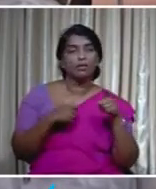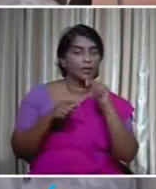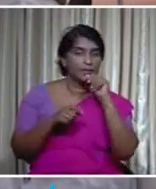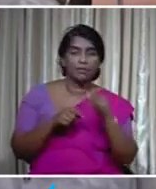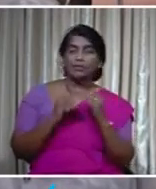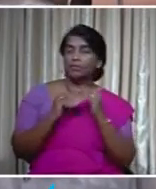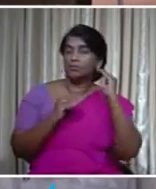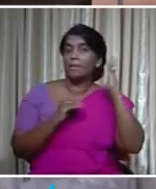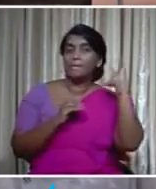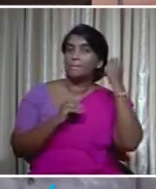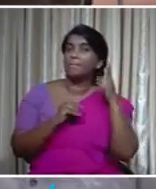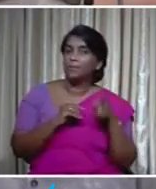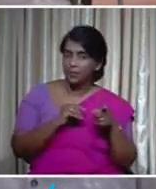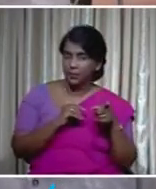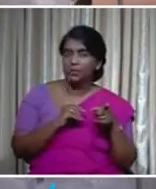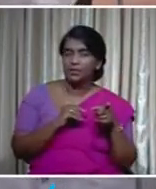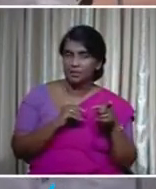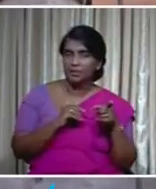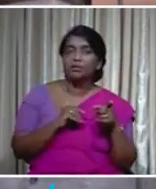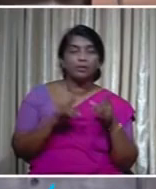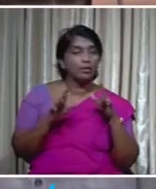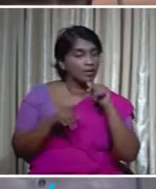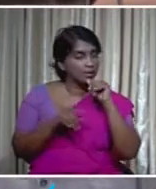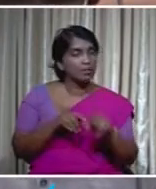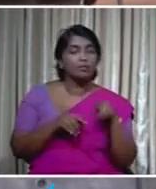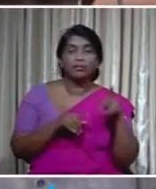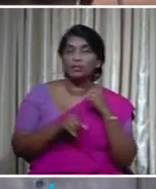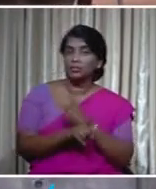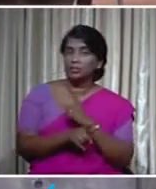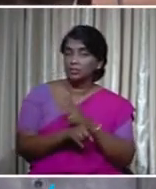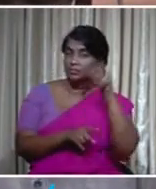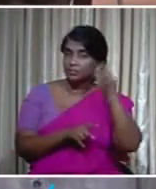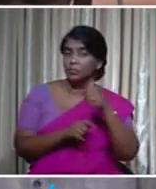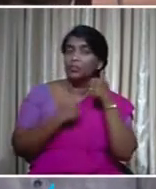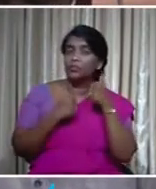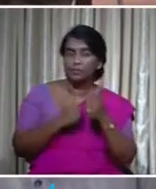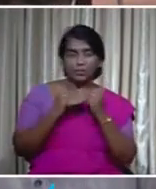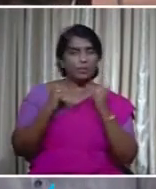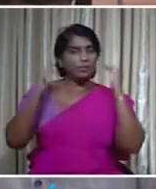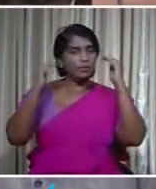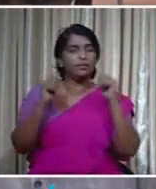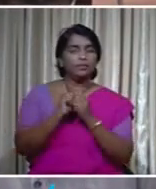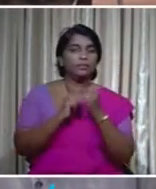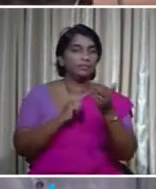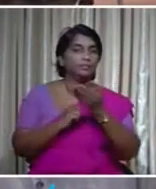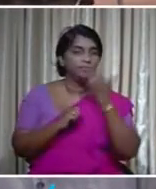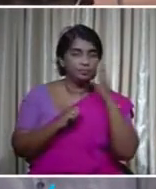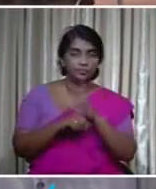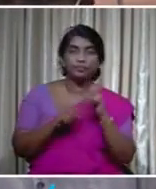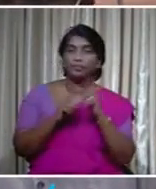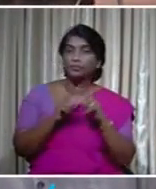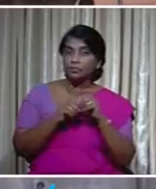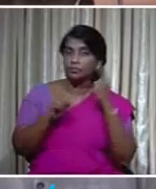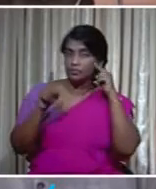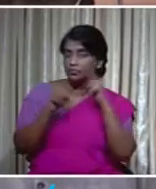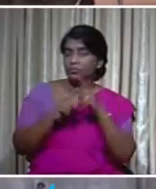பொழுது அந்த முகநிலை ஆசிரியர்கள் ஒரு திறமையான நல்ல ஆசிரியர்களாக இந்த நாட்டிலே கல்வி புலத்திலே பணியாற்றுவார்கள். அது நாட்டின்